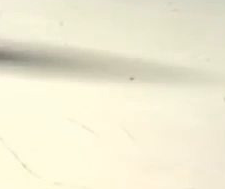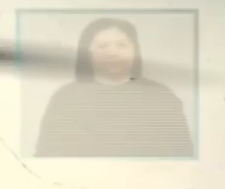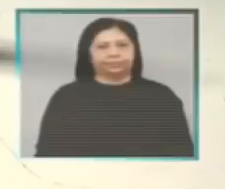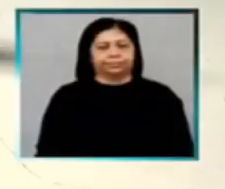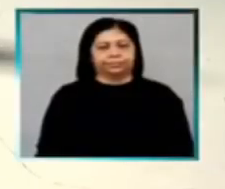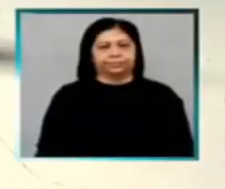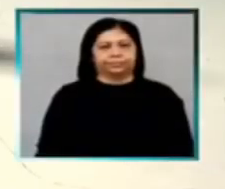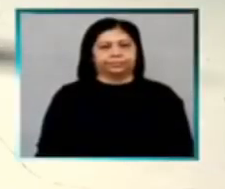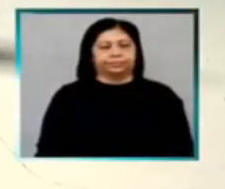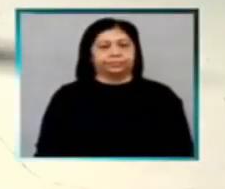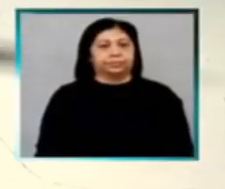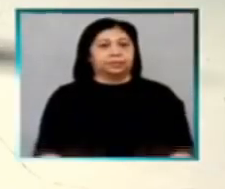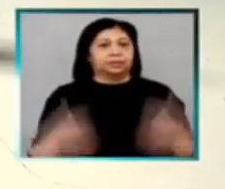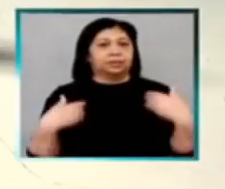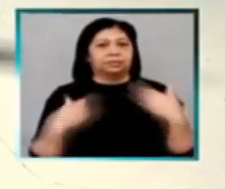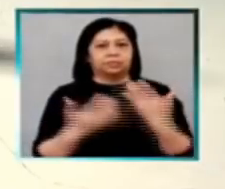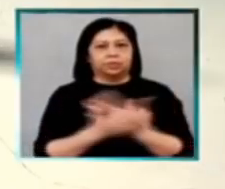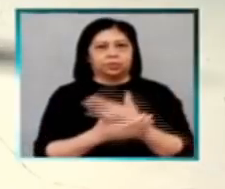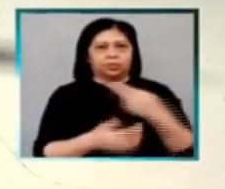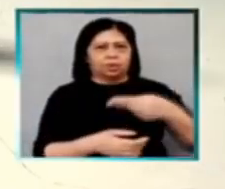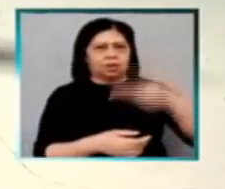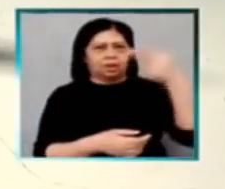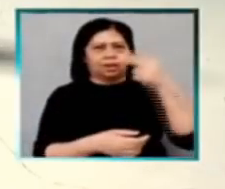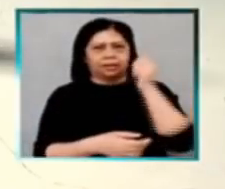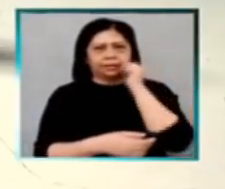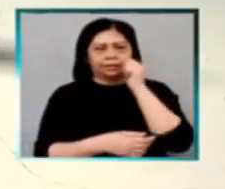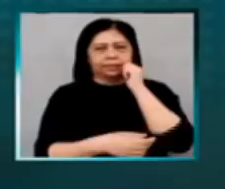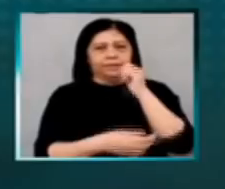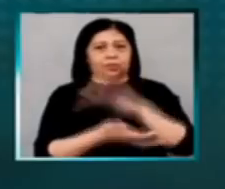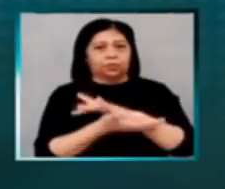May panibagong record high na daily new COVID cases.